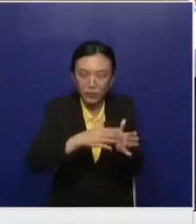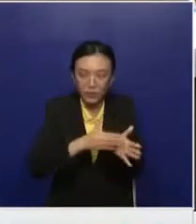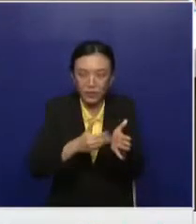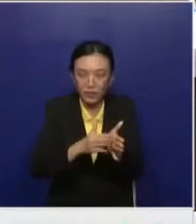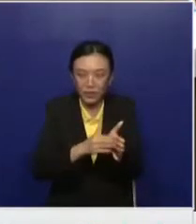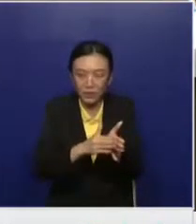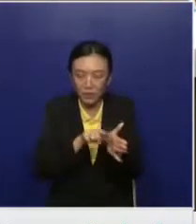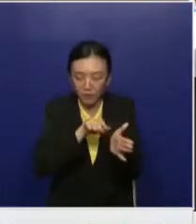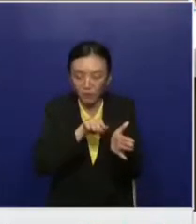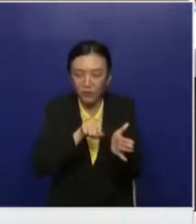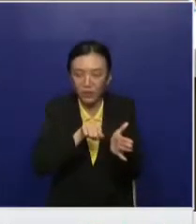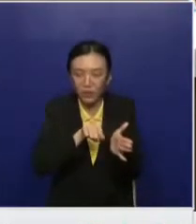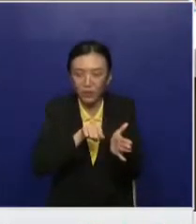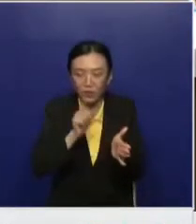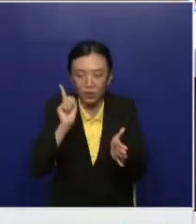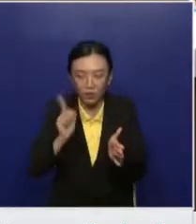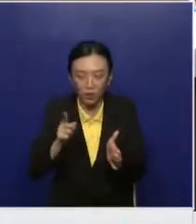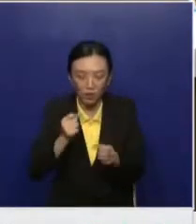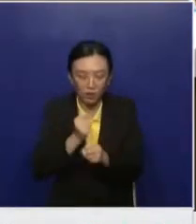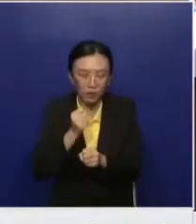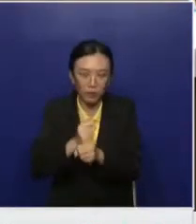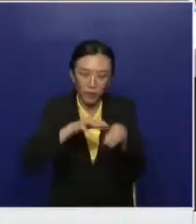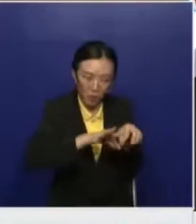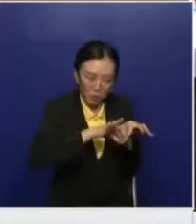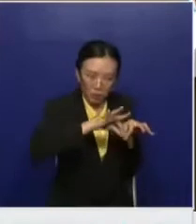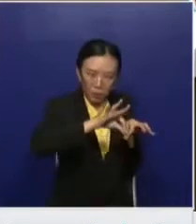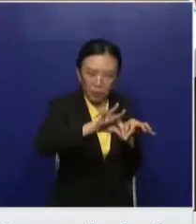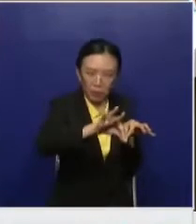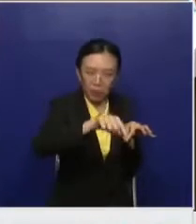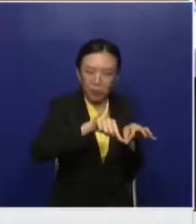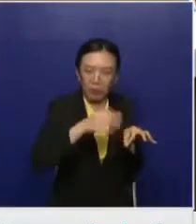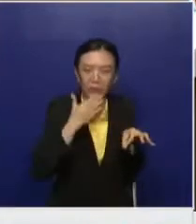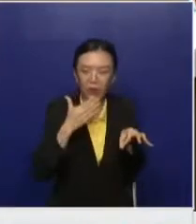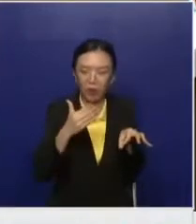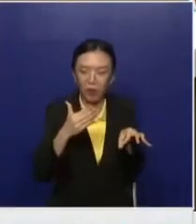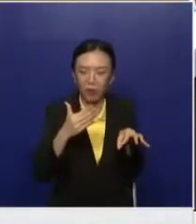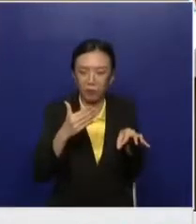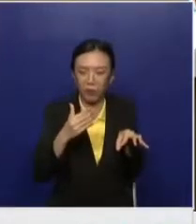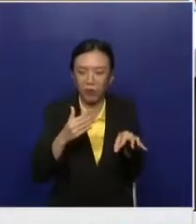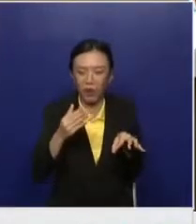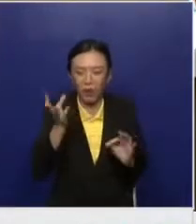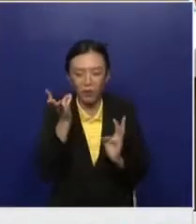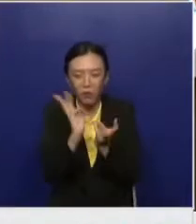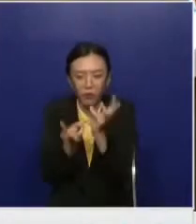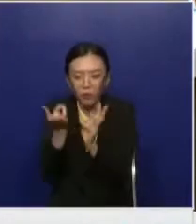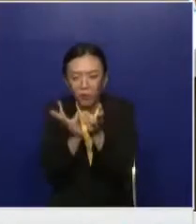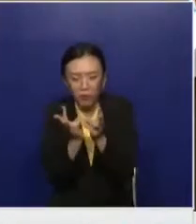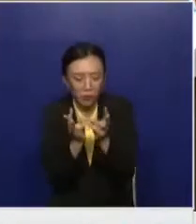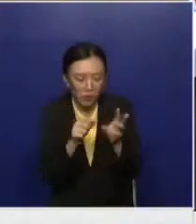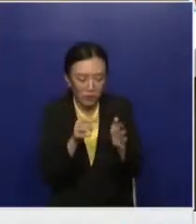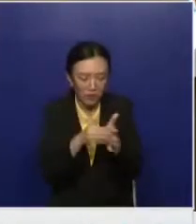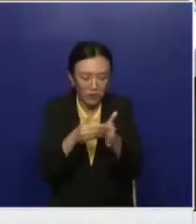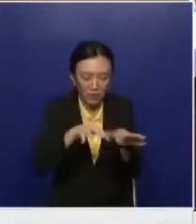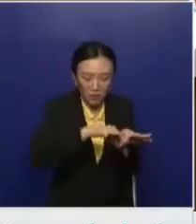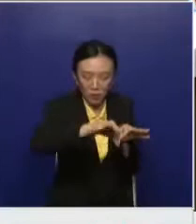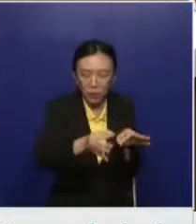นทีนึงตีถนนตีเส้นครั้งเดียวแล้วก็ตลอดอายุการใช้งานบางครั้งฝุ่นโคลนต่างๆก็ทำให้สีของ